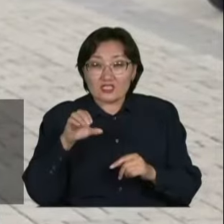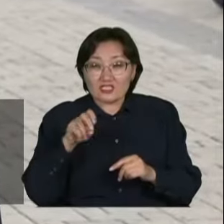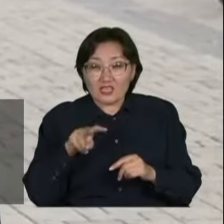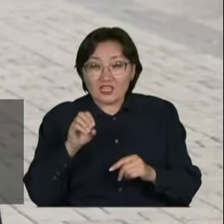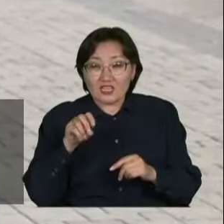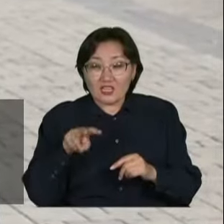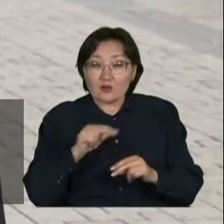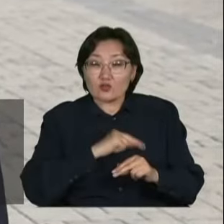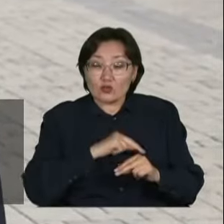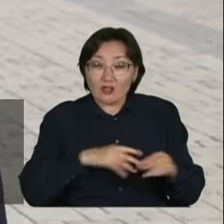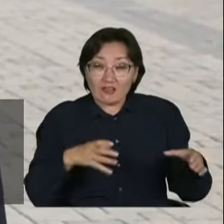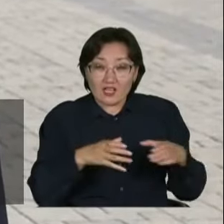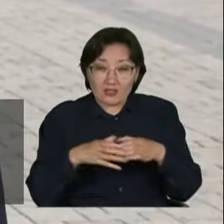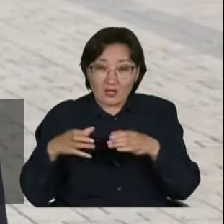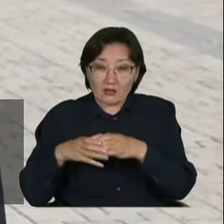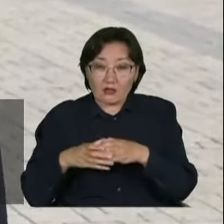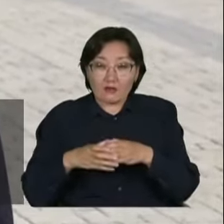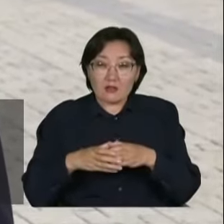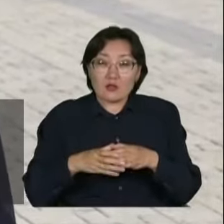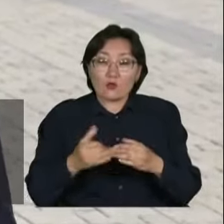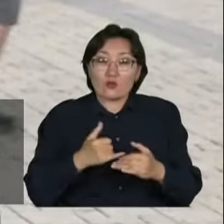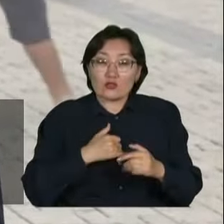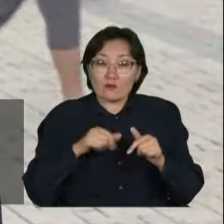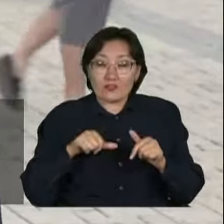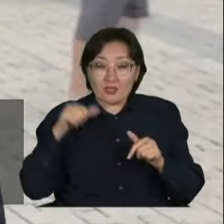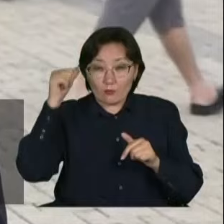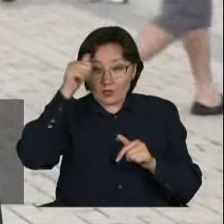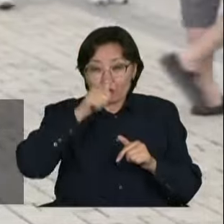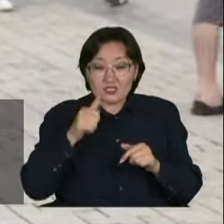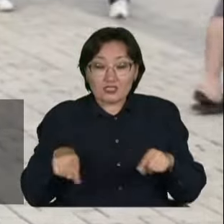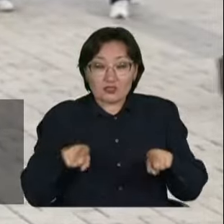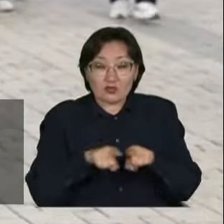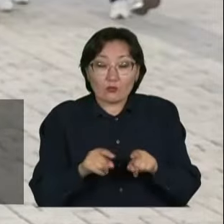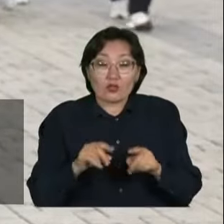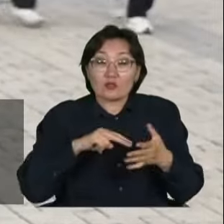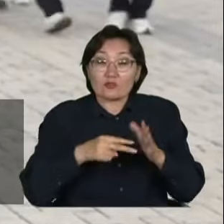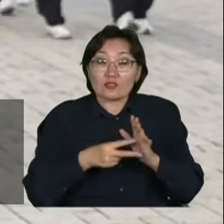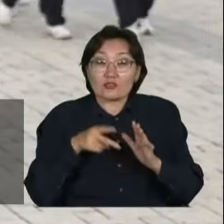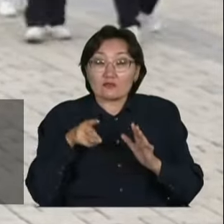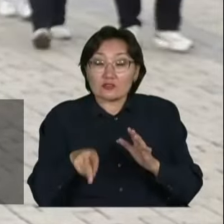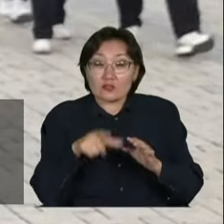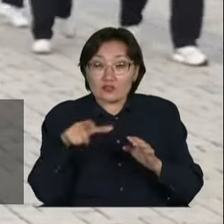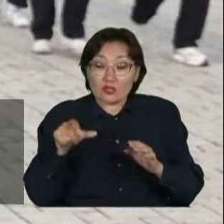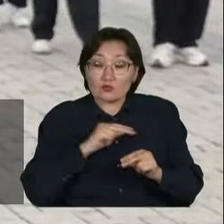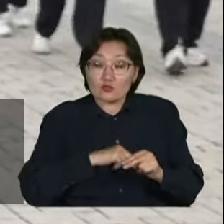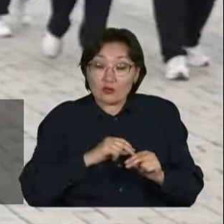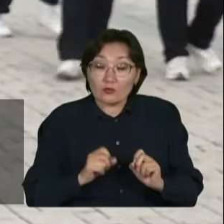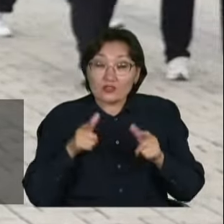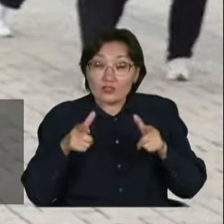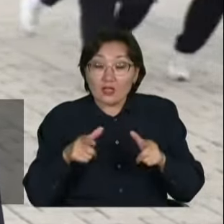«Жасыл-Ель» трудовых отрядов. У нас в этом году также по плану 2000 человек трудоустроить в